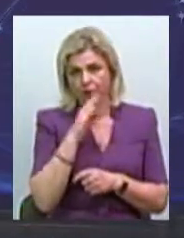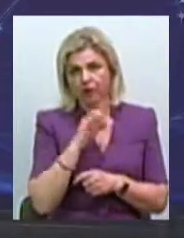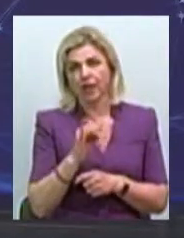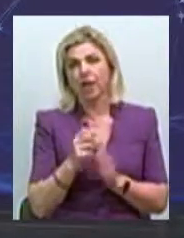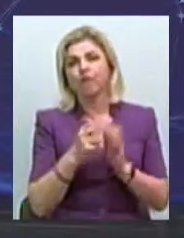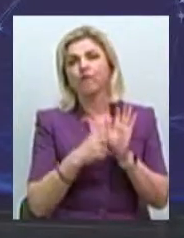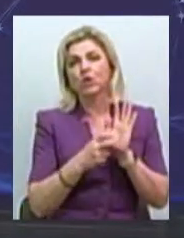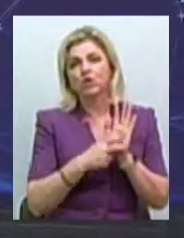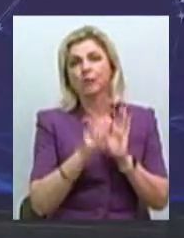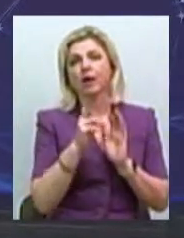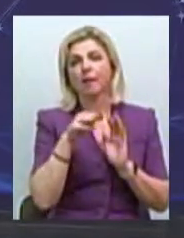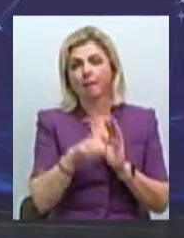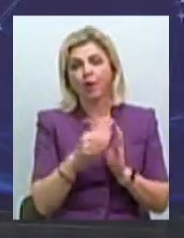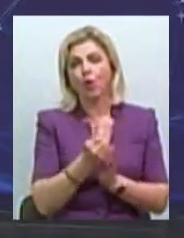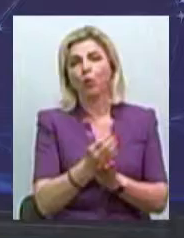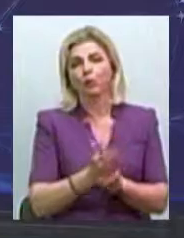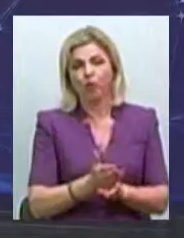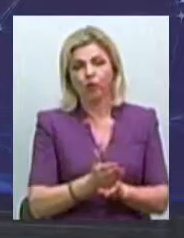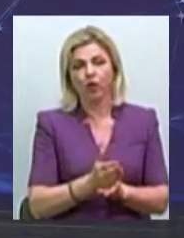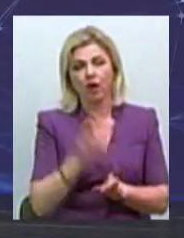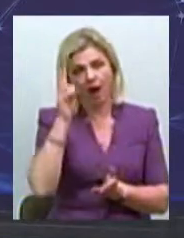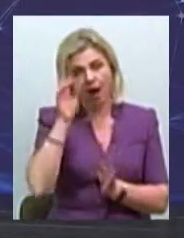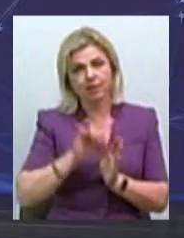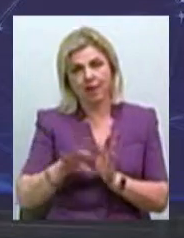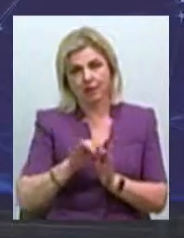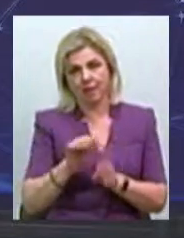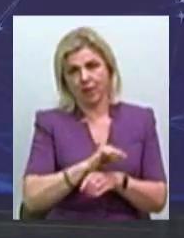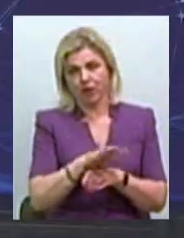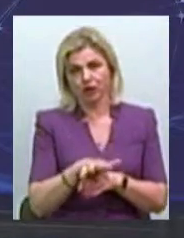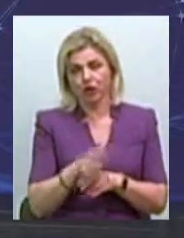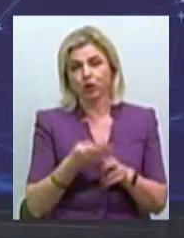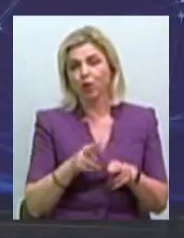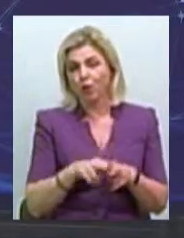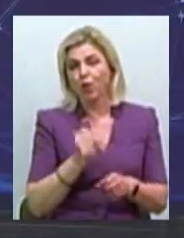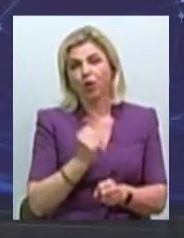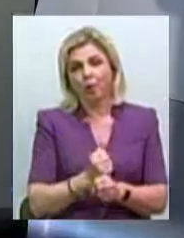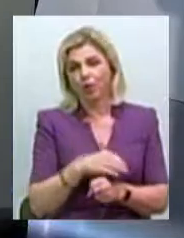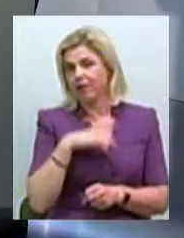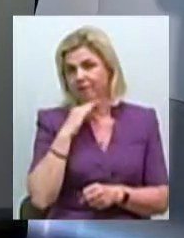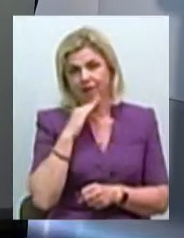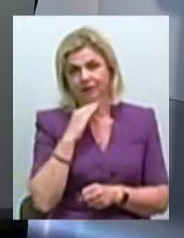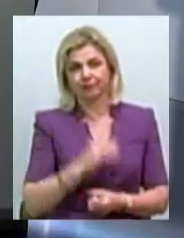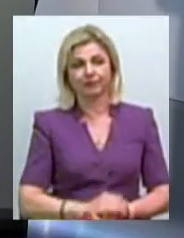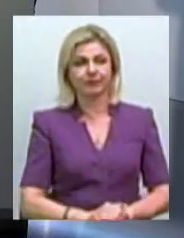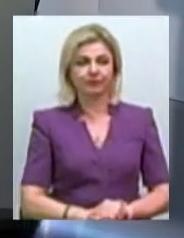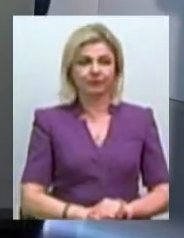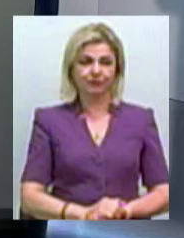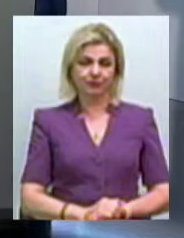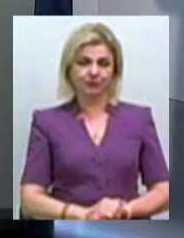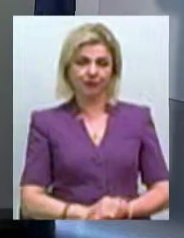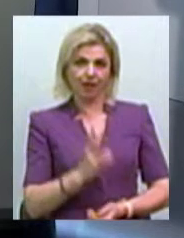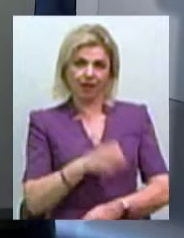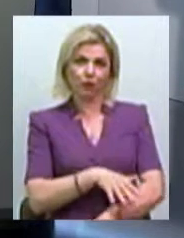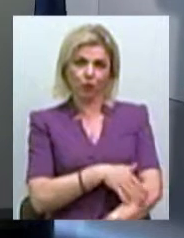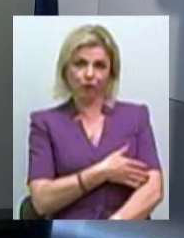близько 800 кілометрів ми обслуговуємо каналізаційної мережі. Тому роботи хватить. Роботи вистачить надовго. Ще надовго.